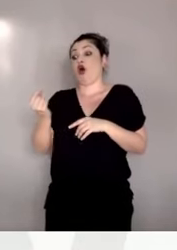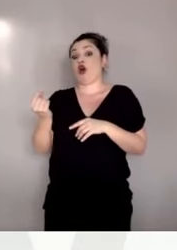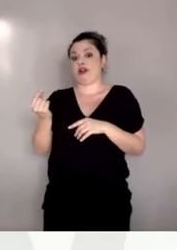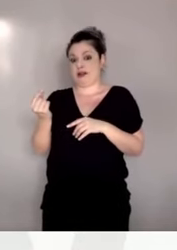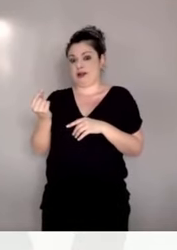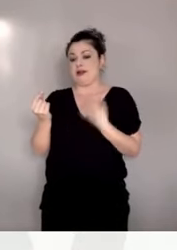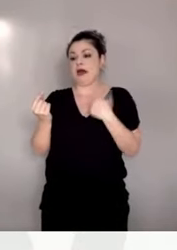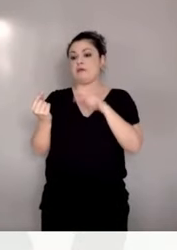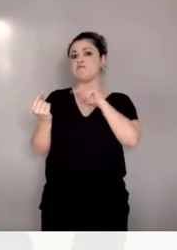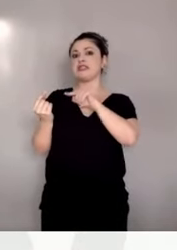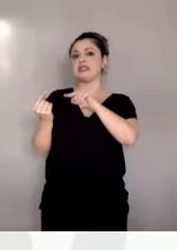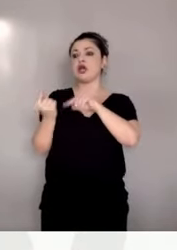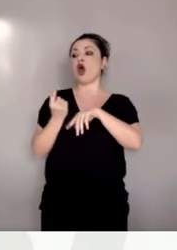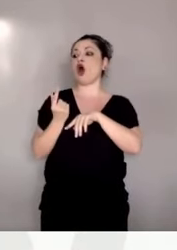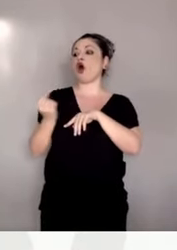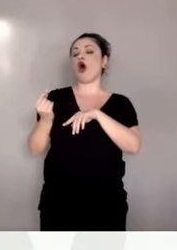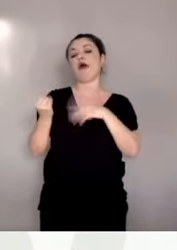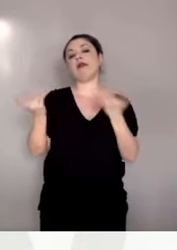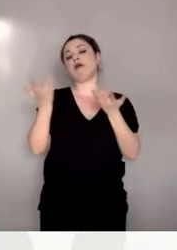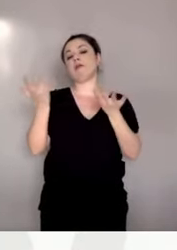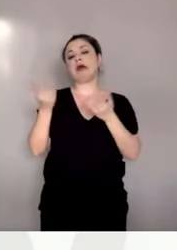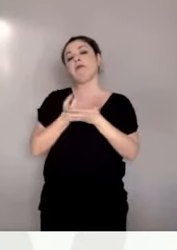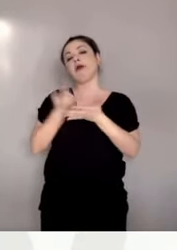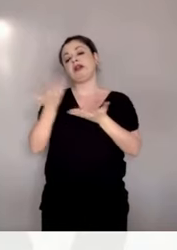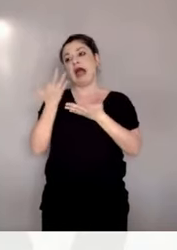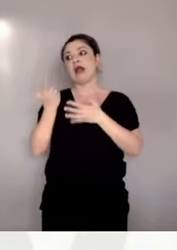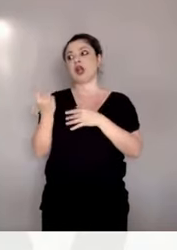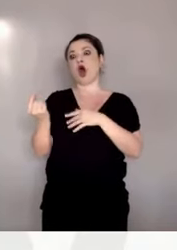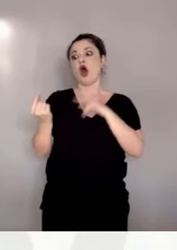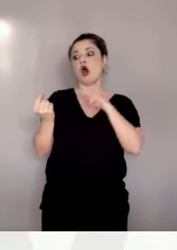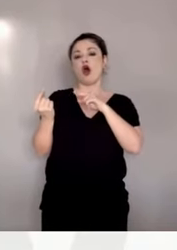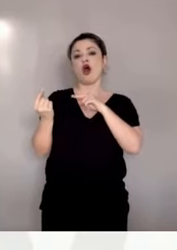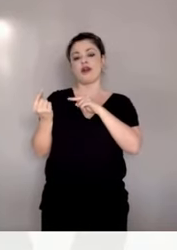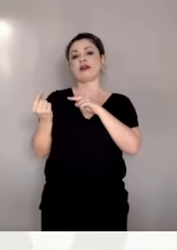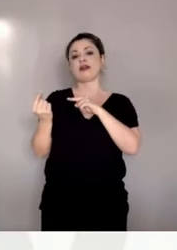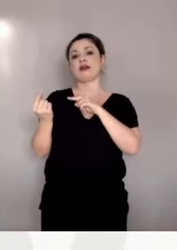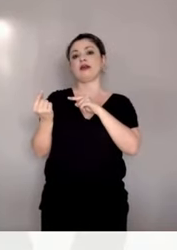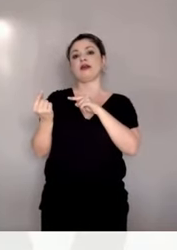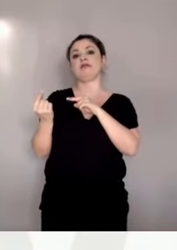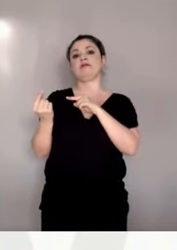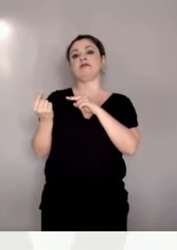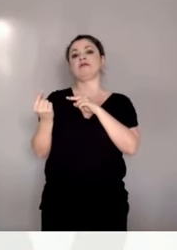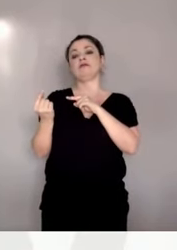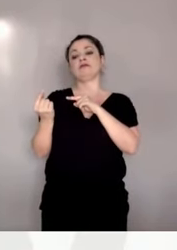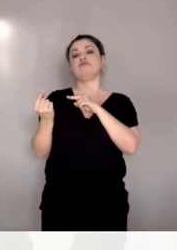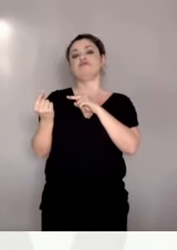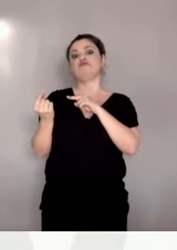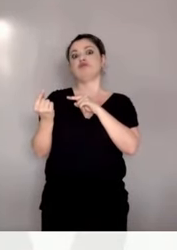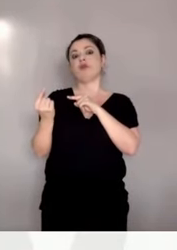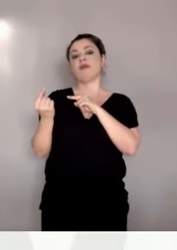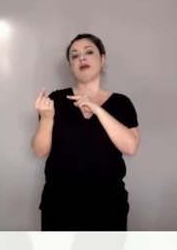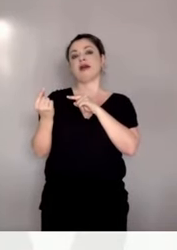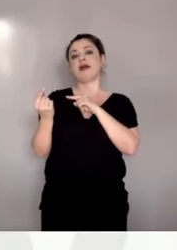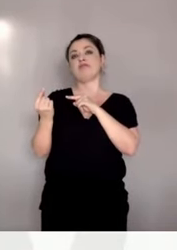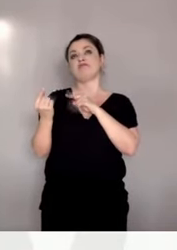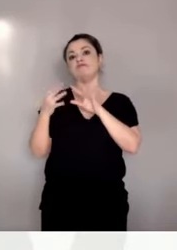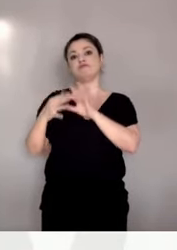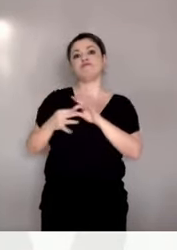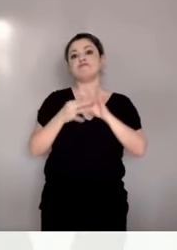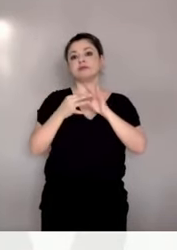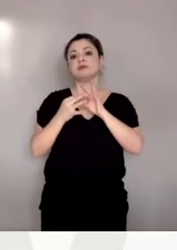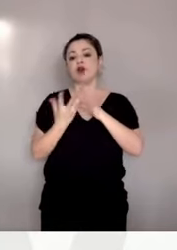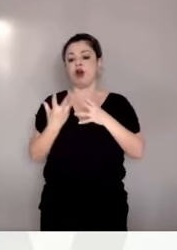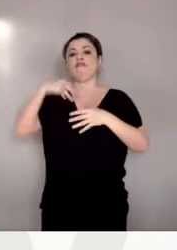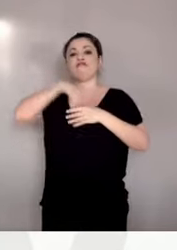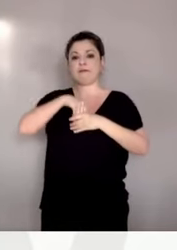sia affatto un orpello, un di più, un accessorio, ma una dimensione propria